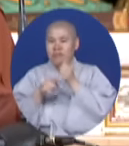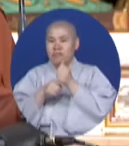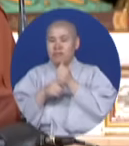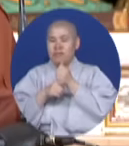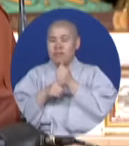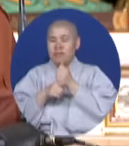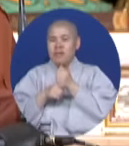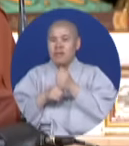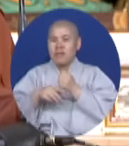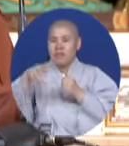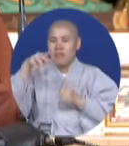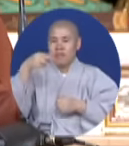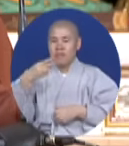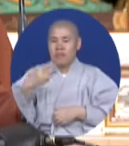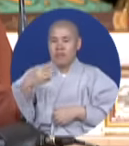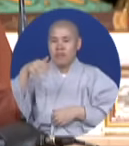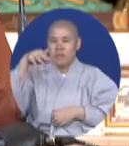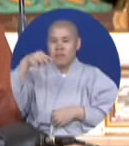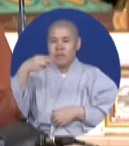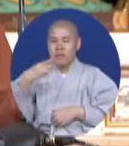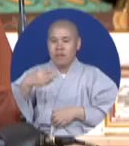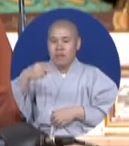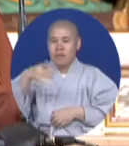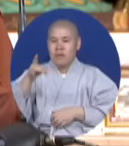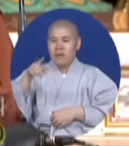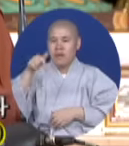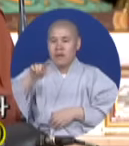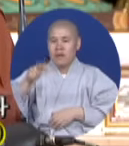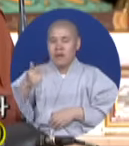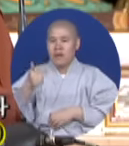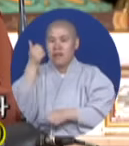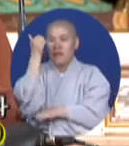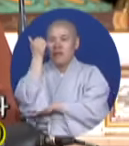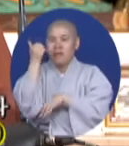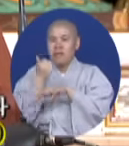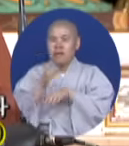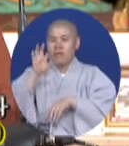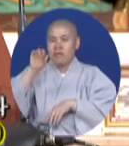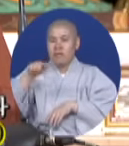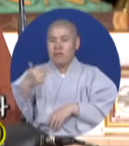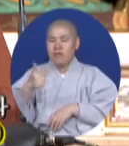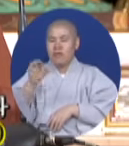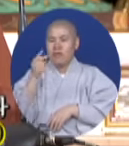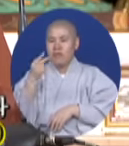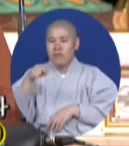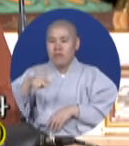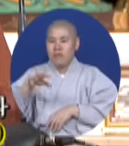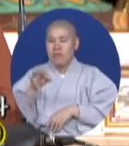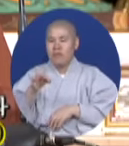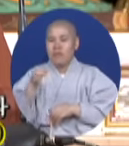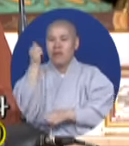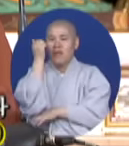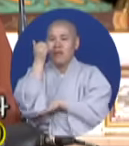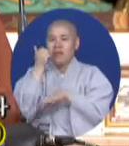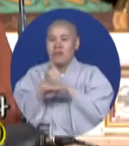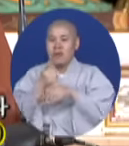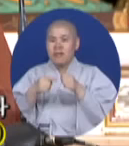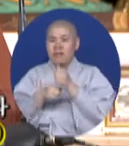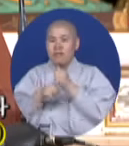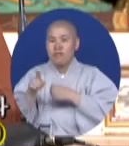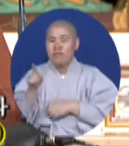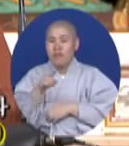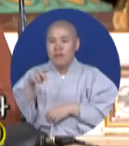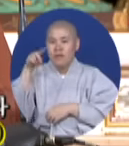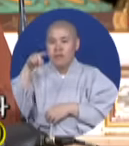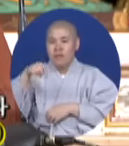그 다음에 출세간인과라고 하는 것은 원흉인과인데 이 원흉인과라는 것은 뭐냐 수파무에